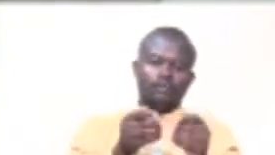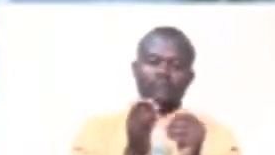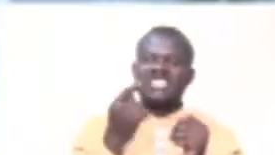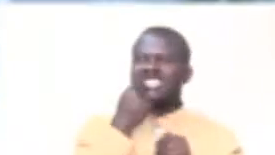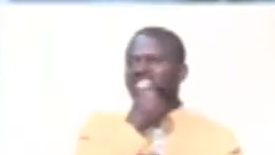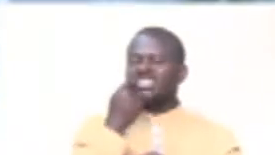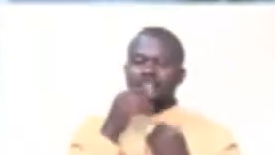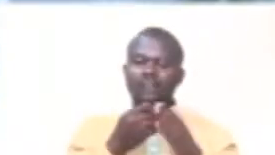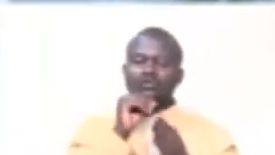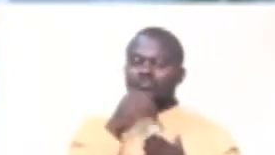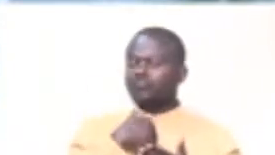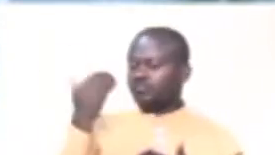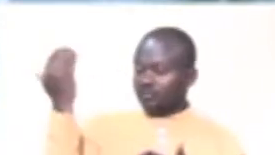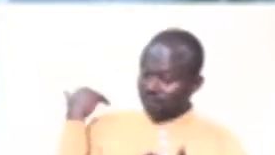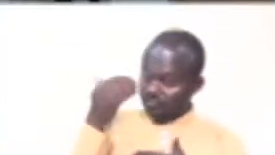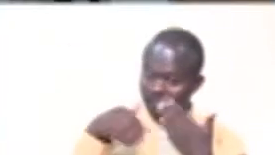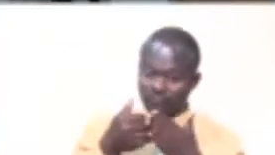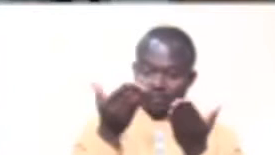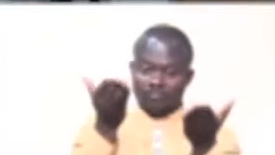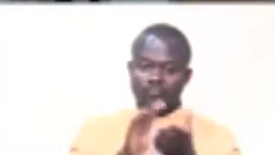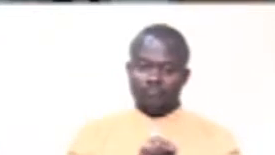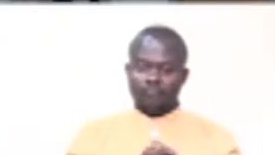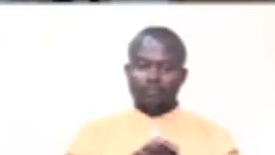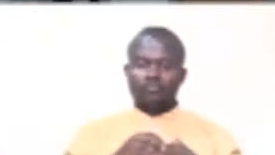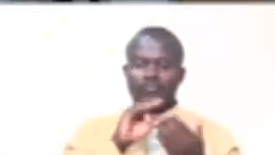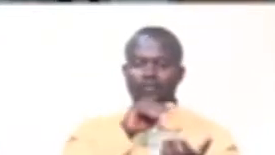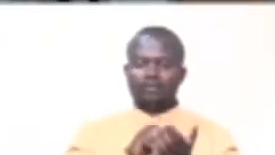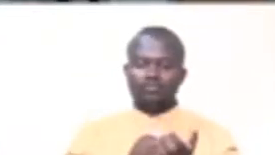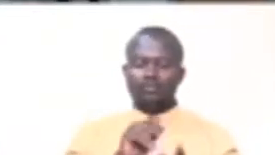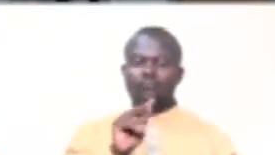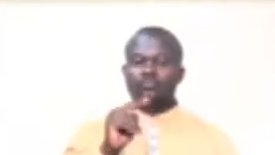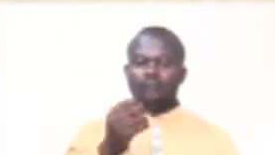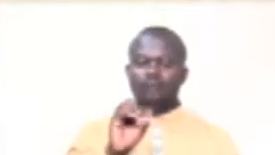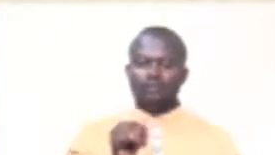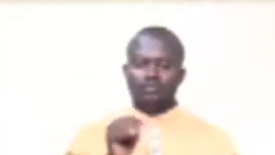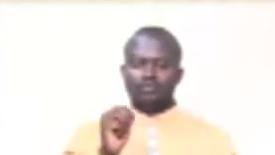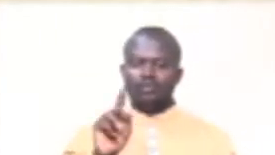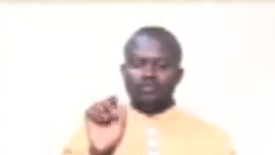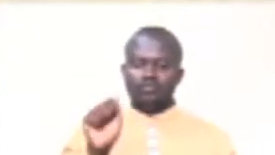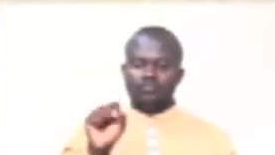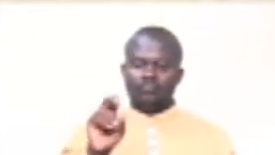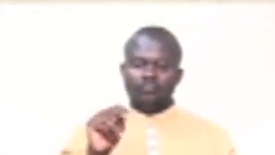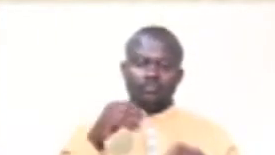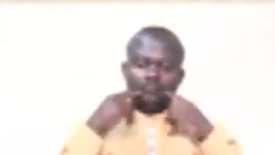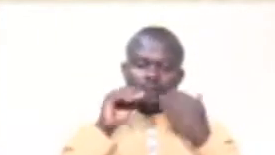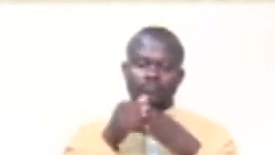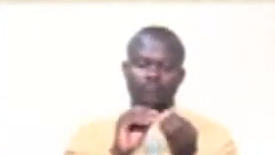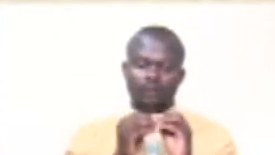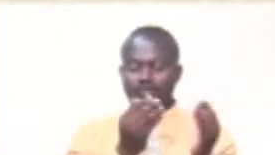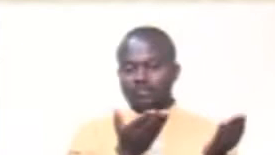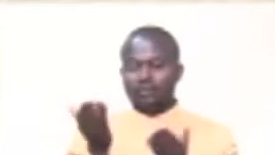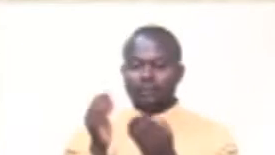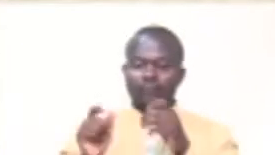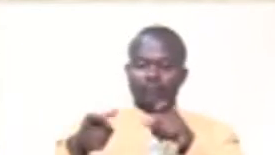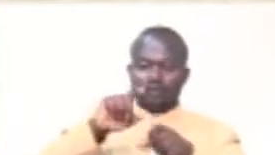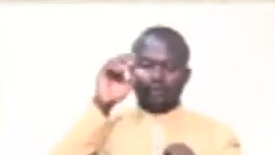y'amenyo ntayo twagiraga, iyo irahari. Umuyobozi w'ikigo nderabuzima cya Kinigi Mukasine Clemence avuga ko ubu umubare wabo bakire